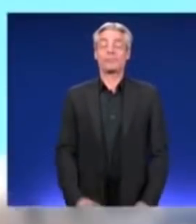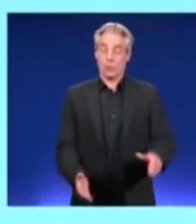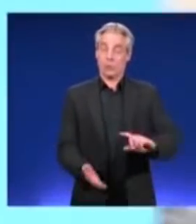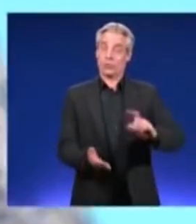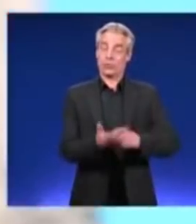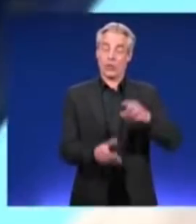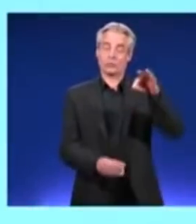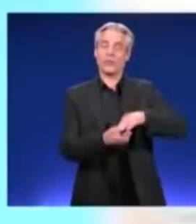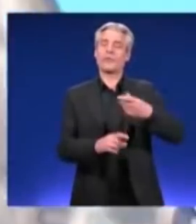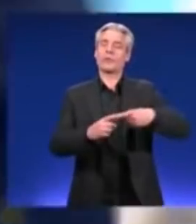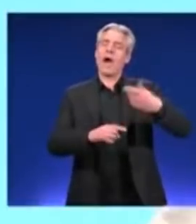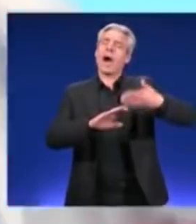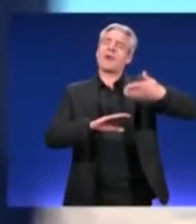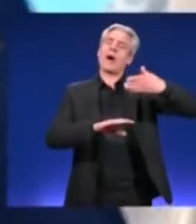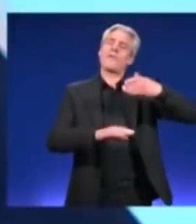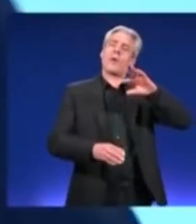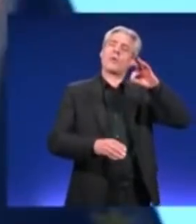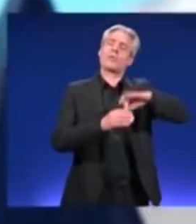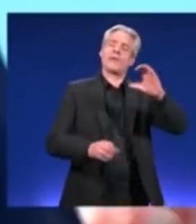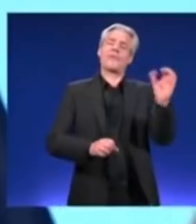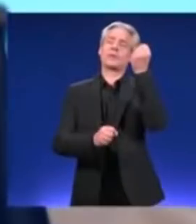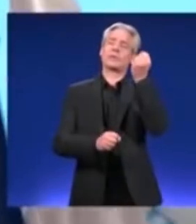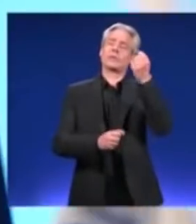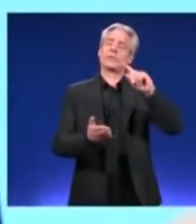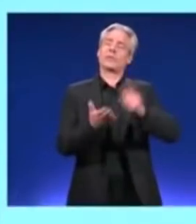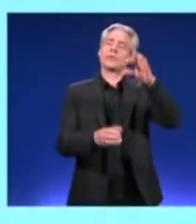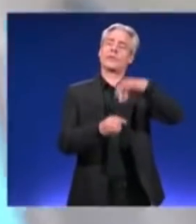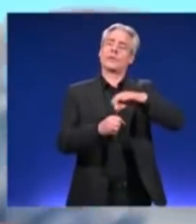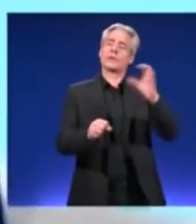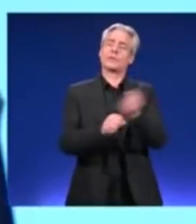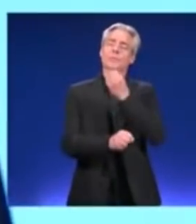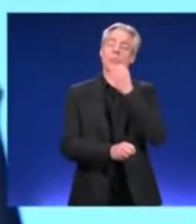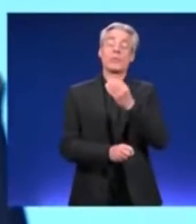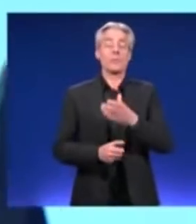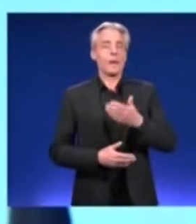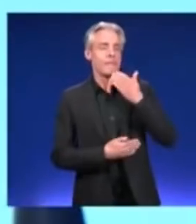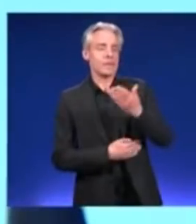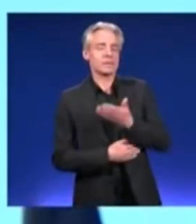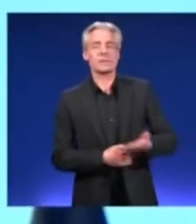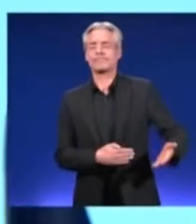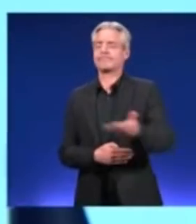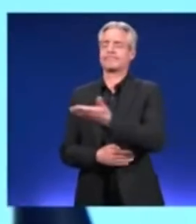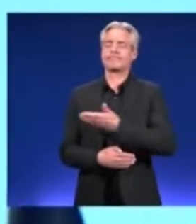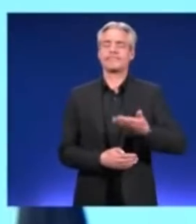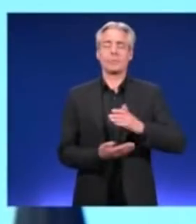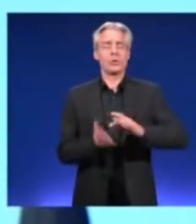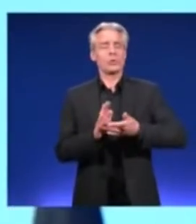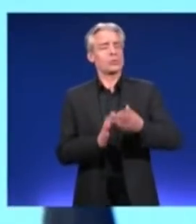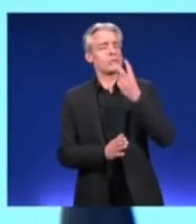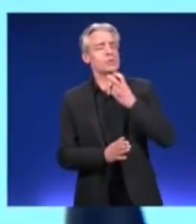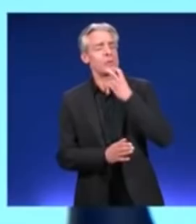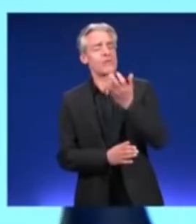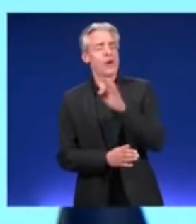ce droit conquis par les générations précédentes, qui est le droit de vote. Et je remercie tous nos